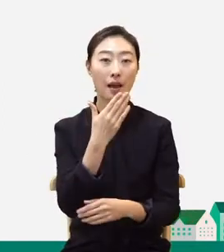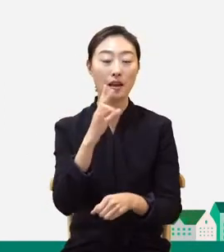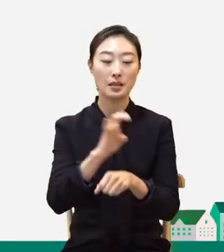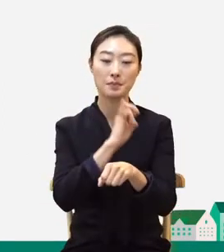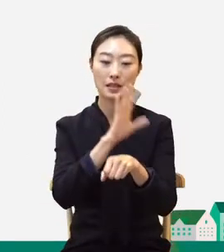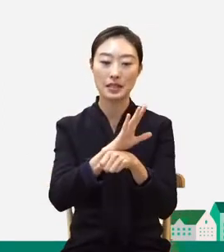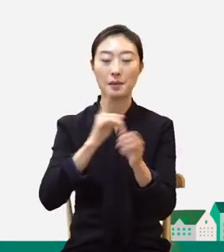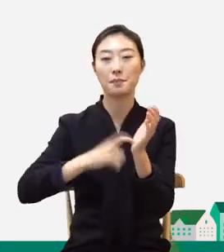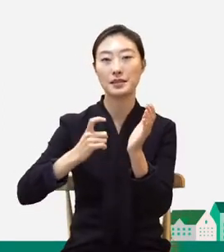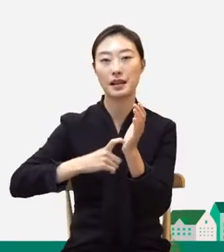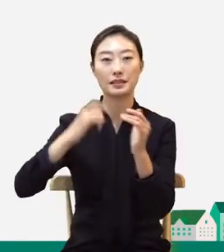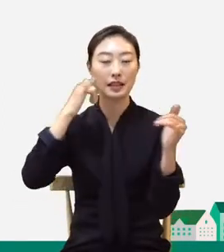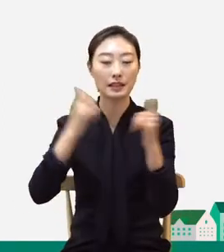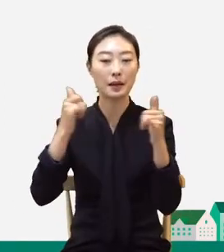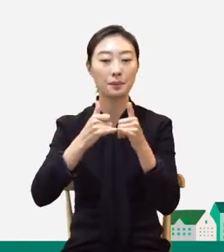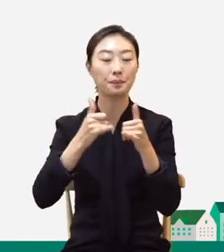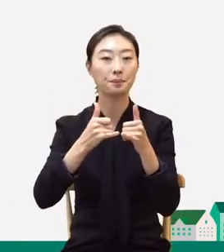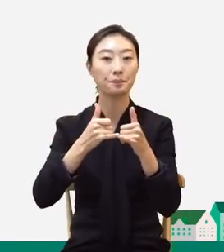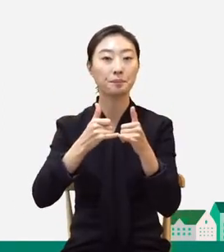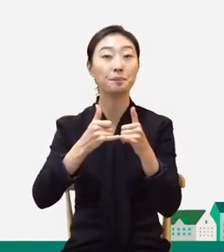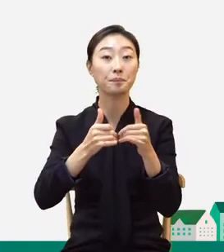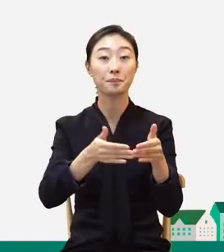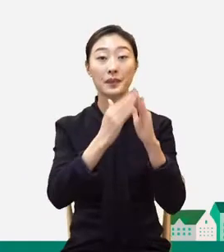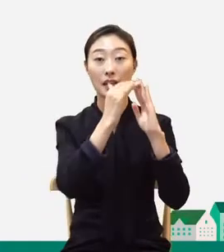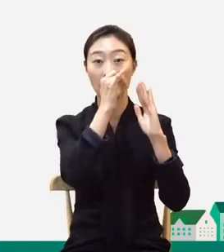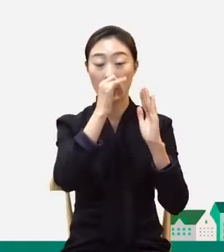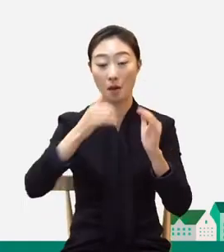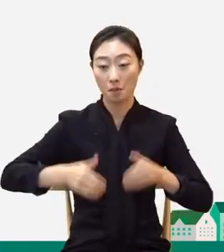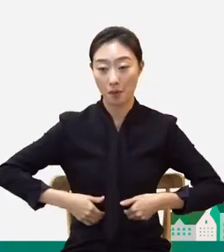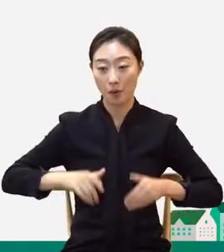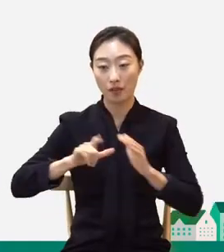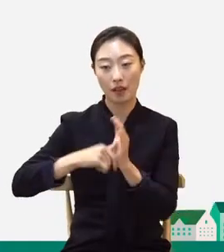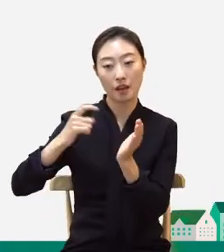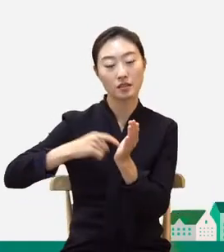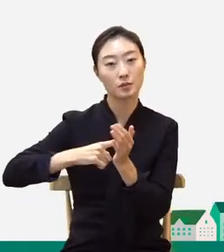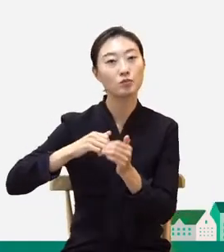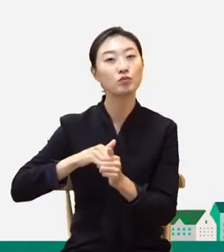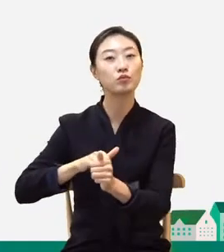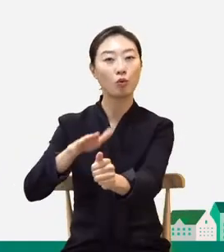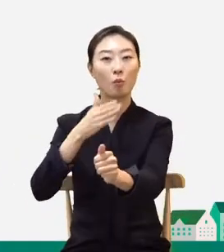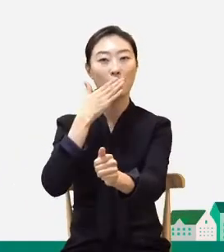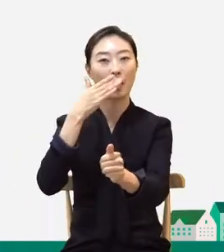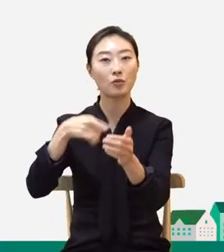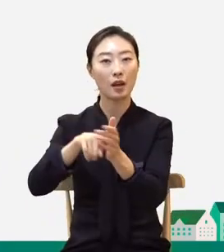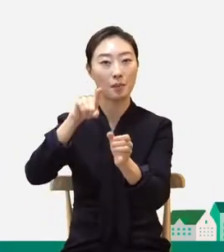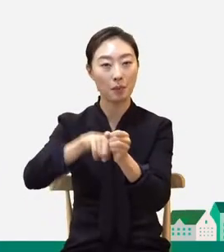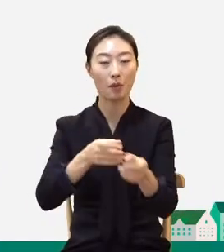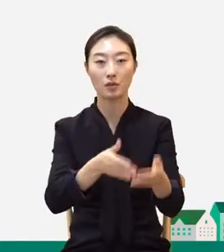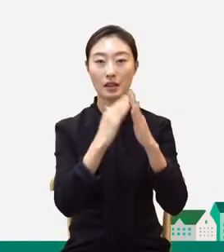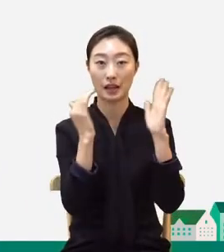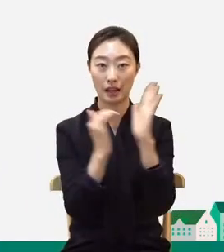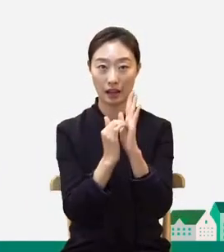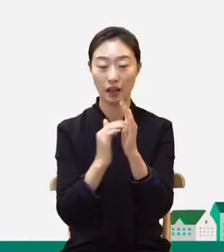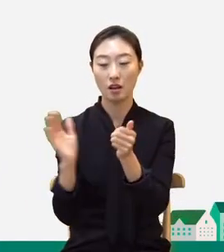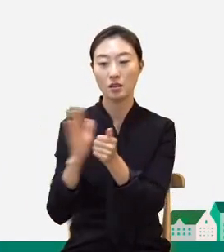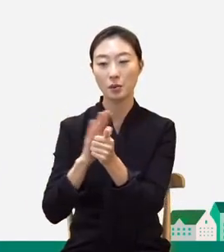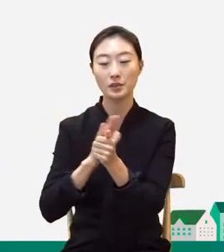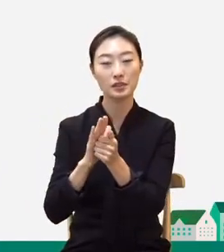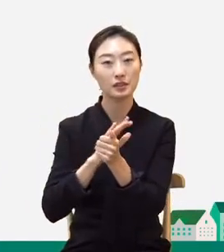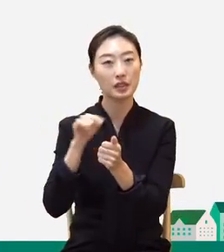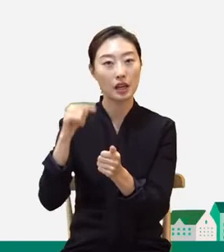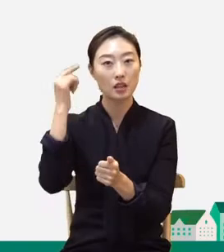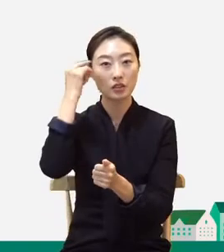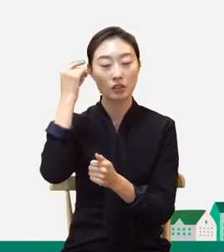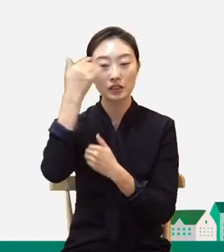비상상담 전화를 운영을 하면서 좀 필요할 경우에는 응급출동을 진행을 하기도 했었고요. 서비스 제공 인력이 이제 정신건강